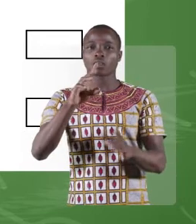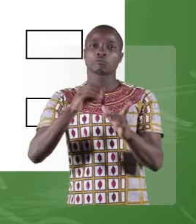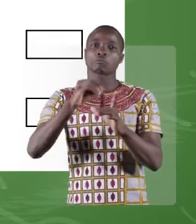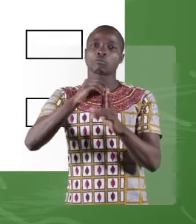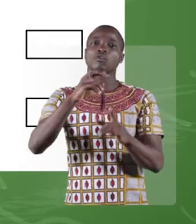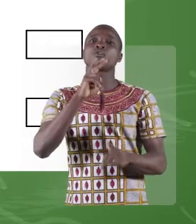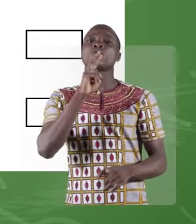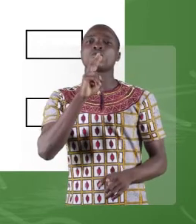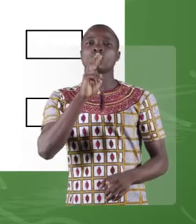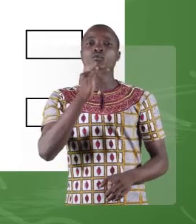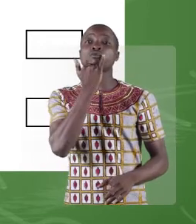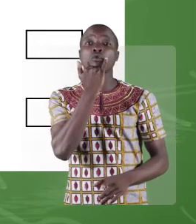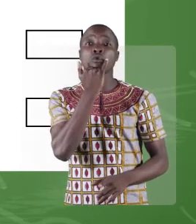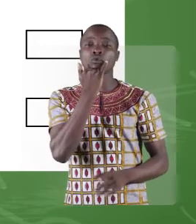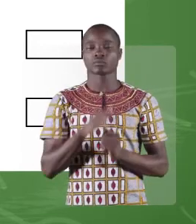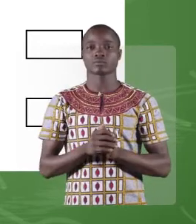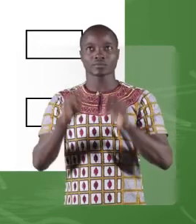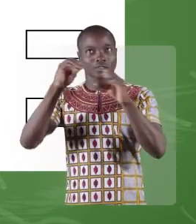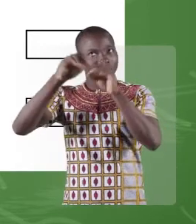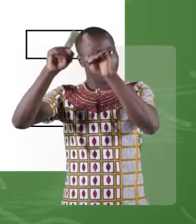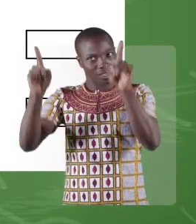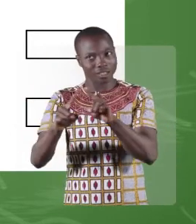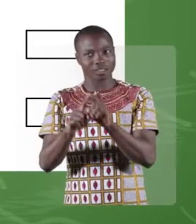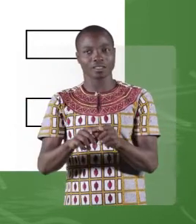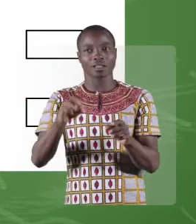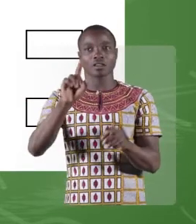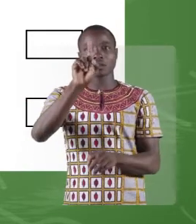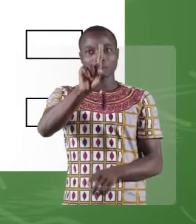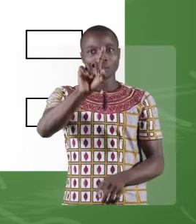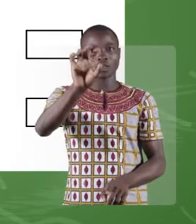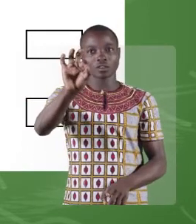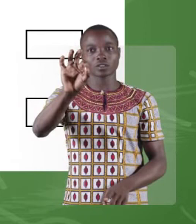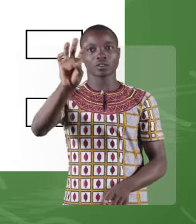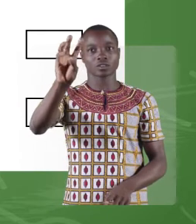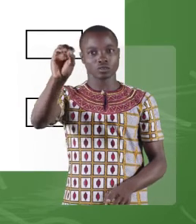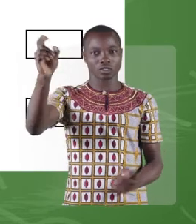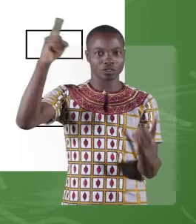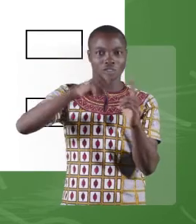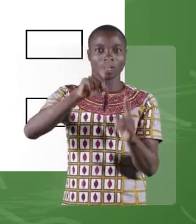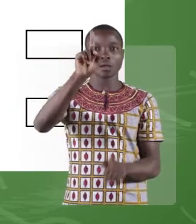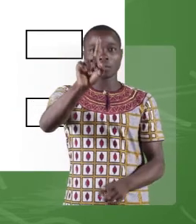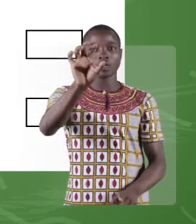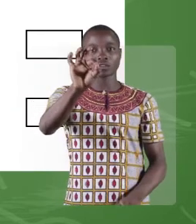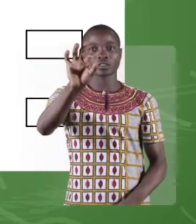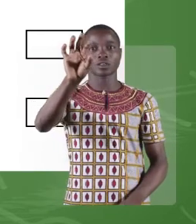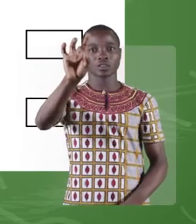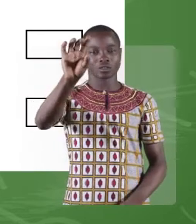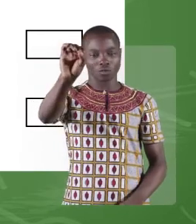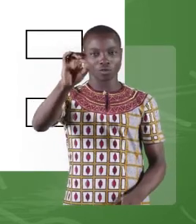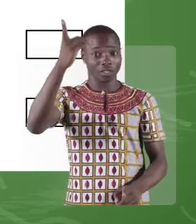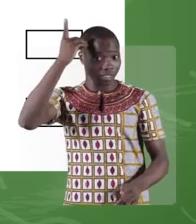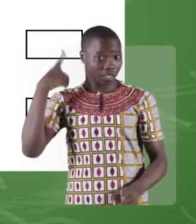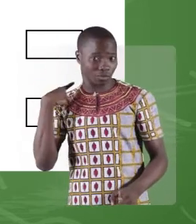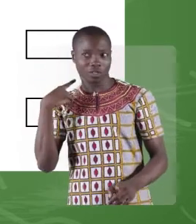chaque affirmation. De 1960 à 1980, les députés